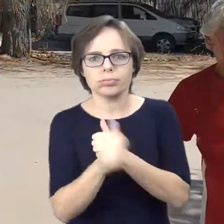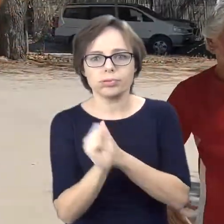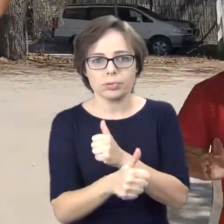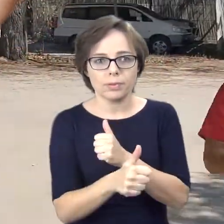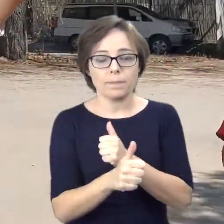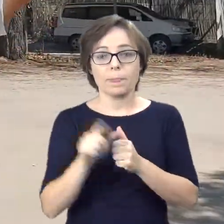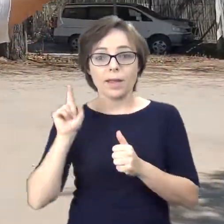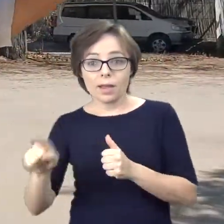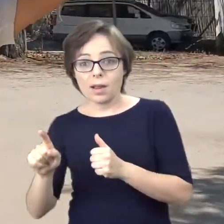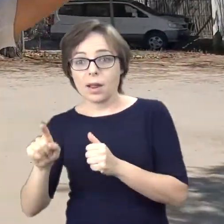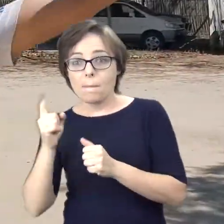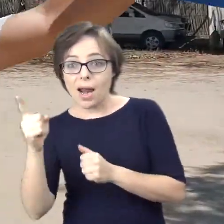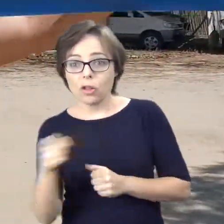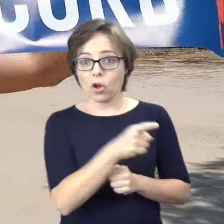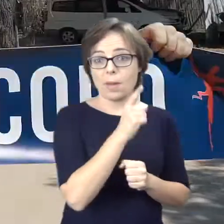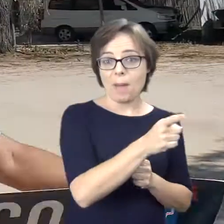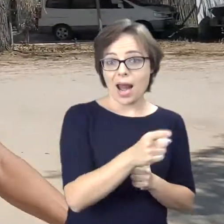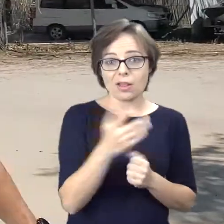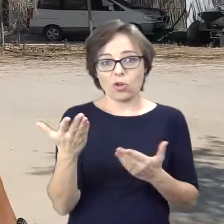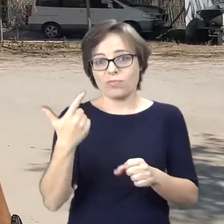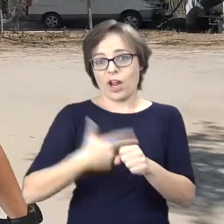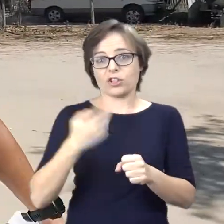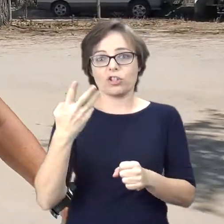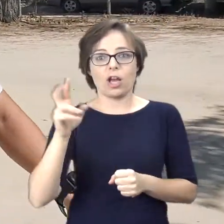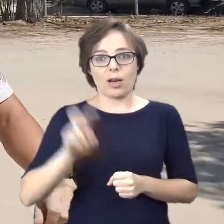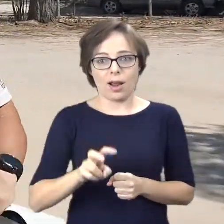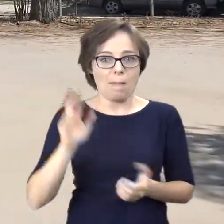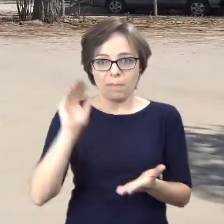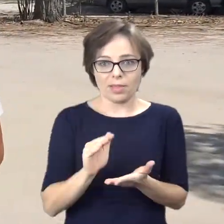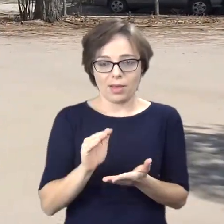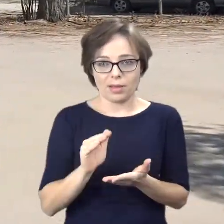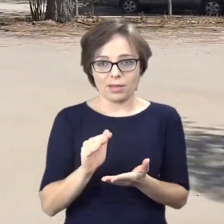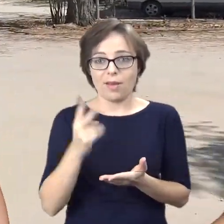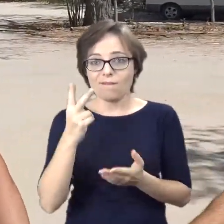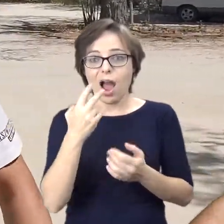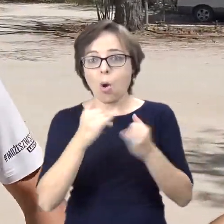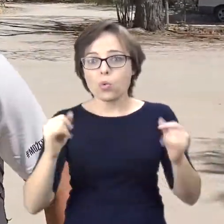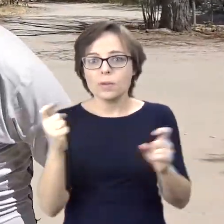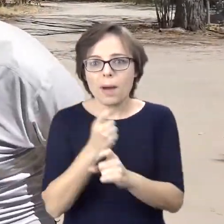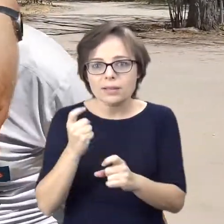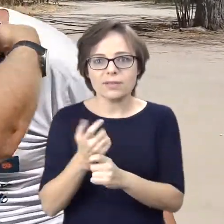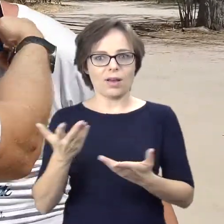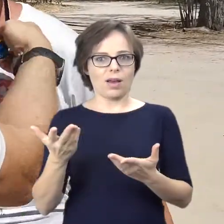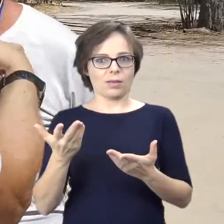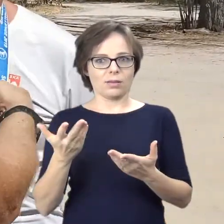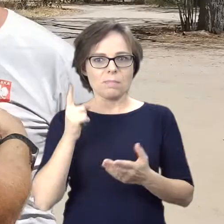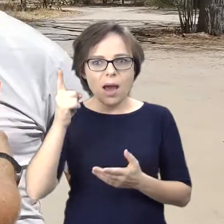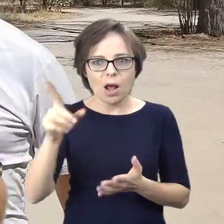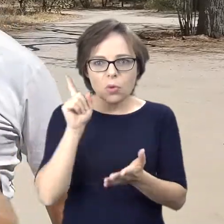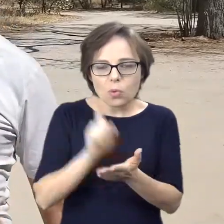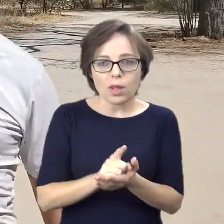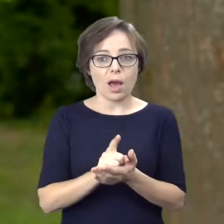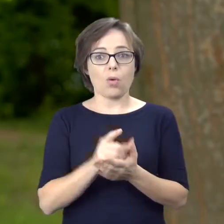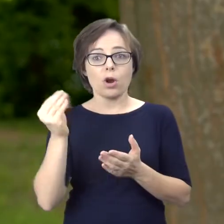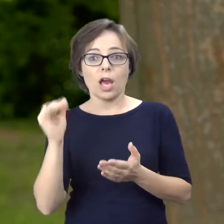minęło niecałe 24 godziny, czyli pobiegłem w ciągu 24 godzin dwa maratony w dwóch różnych krajach, spałem może 3 godziny i jeszcze zdążyłem między